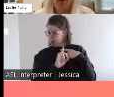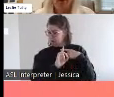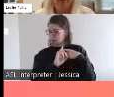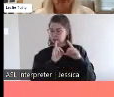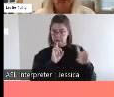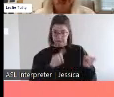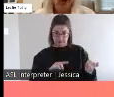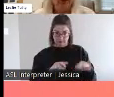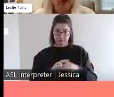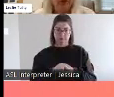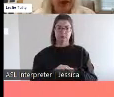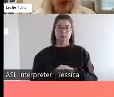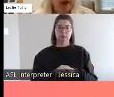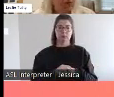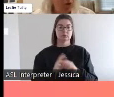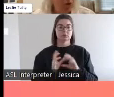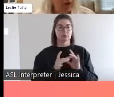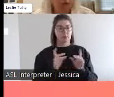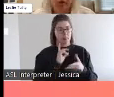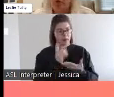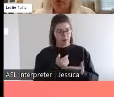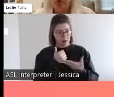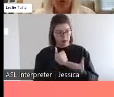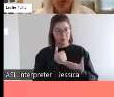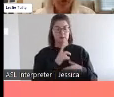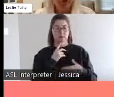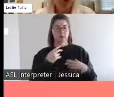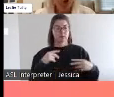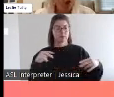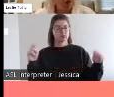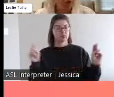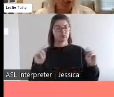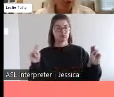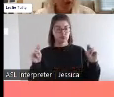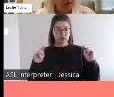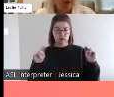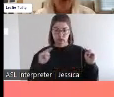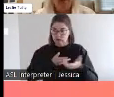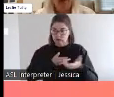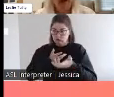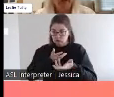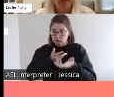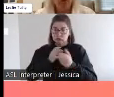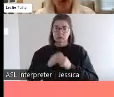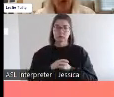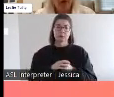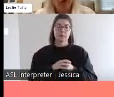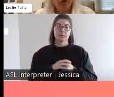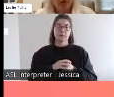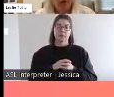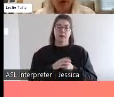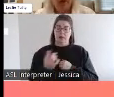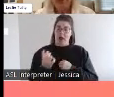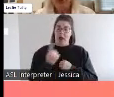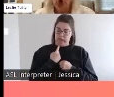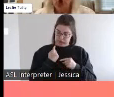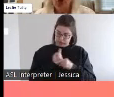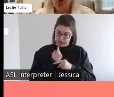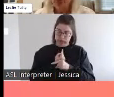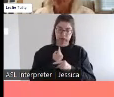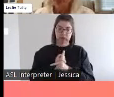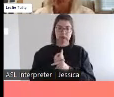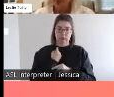ont donné des réponses positives. Même chose pour que c'était utile, que c'était